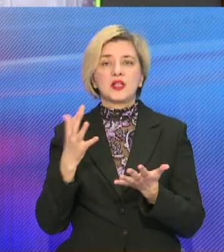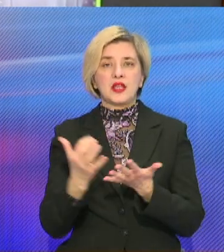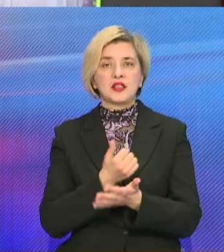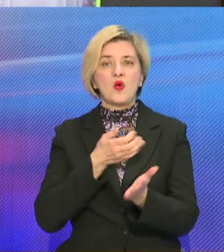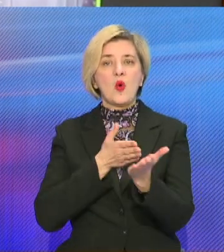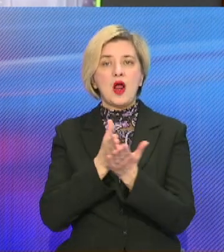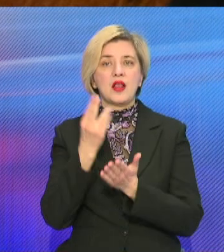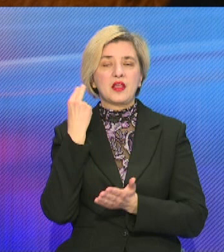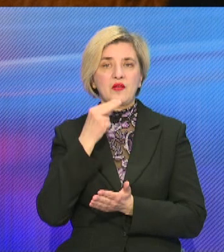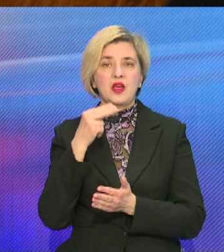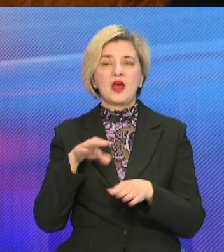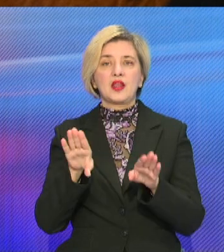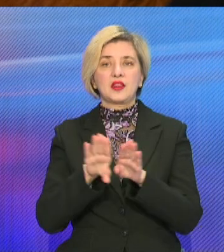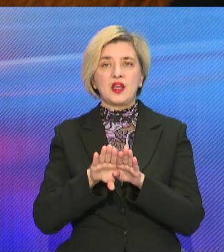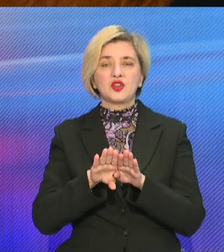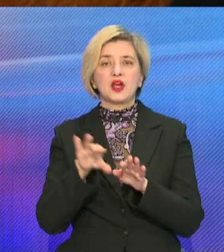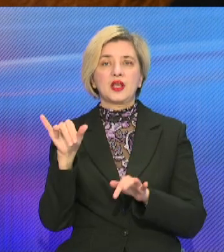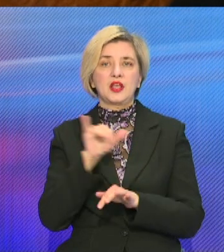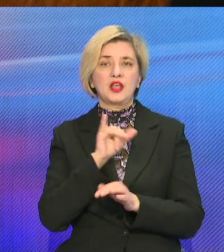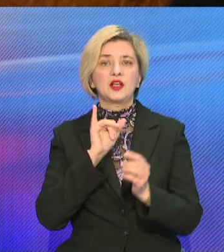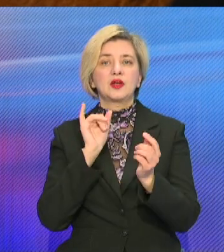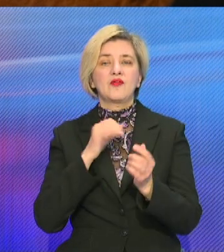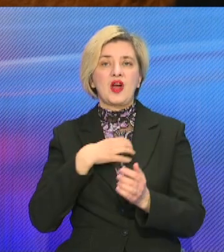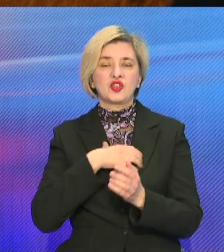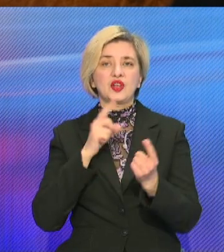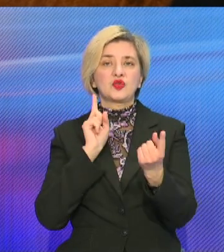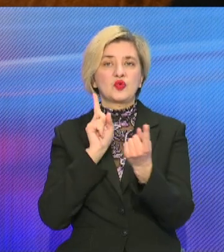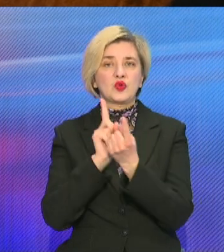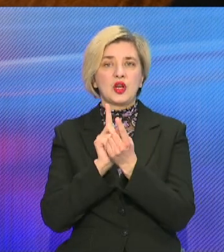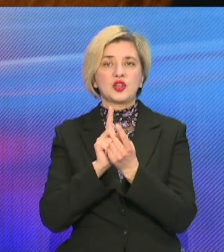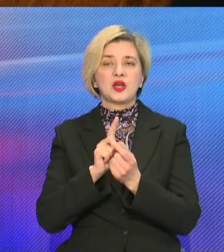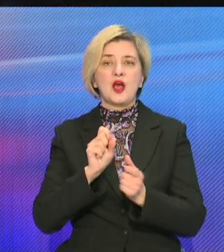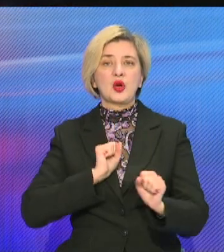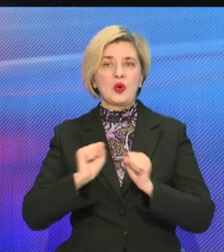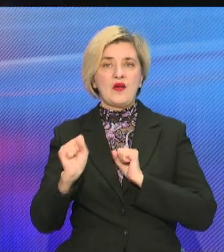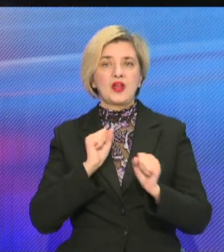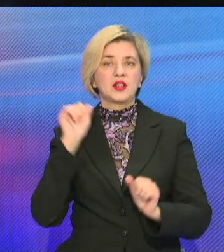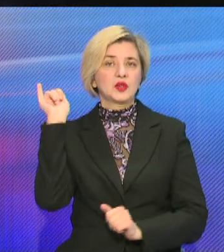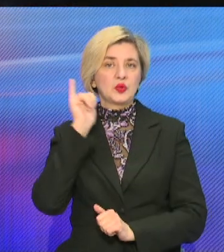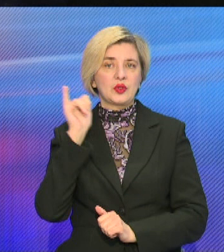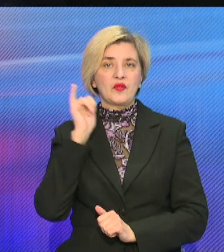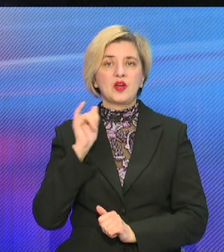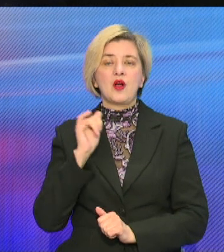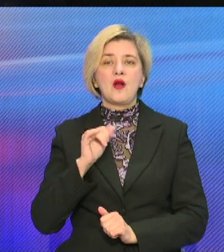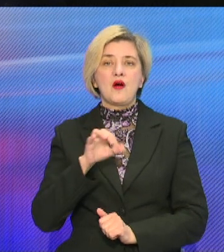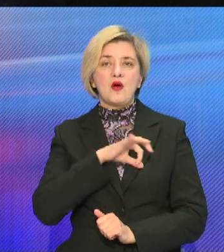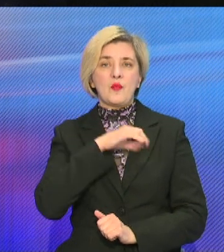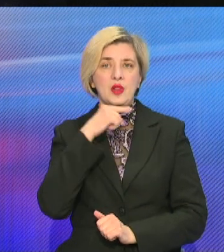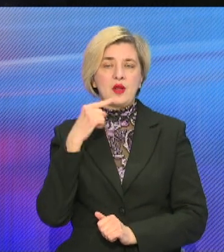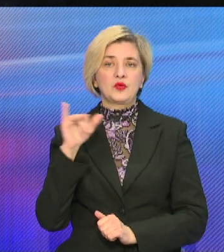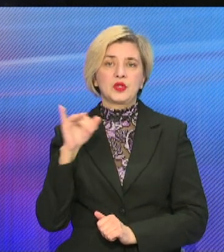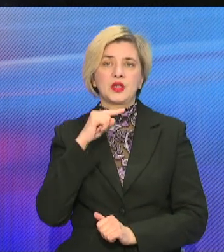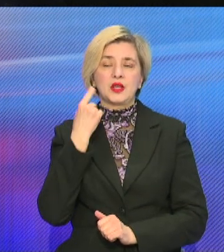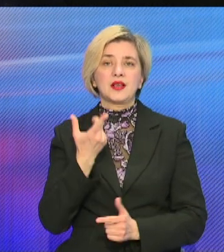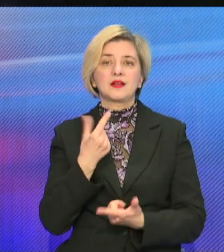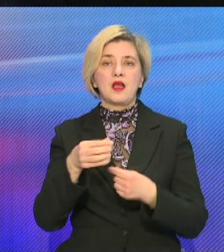знаковою стала проведена на базі ВНУ зустріча ректора у рамках 9-го форуму регіонів Білорусі і Росії, де обміркувалися питання